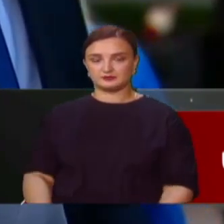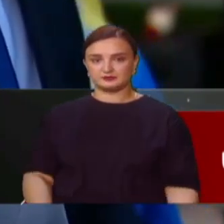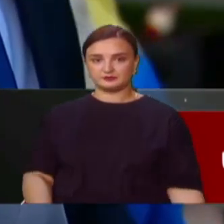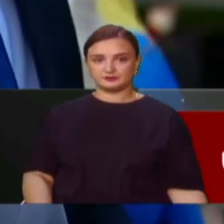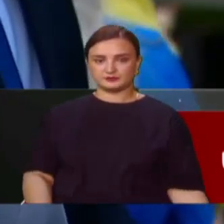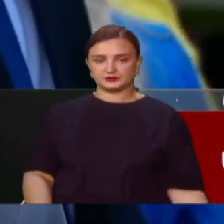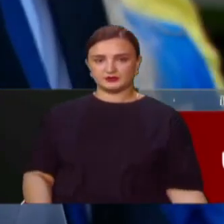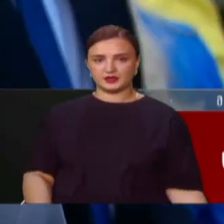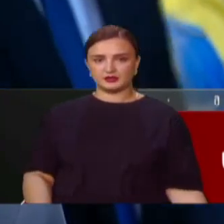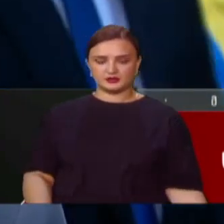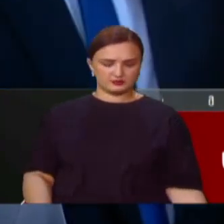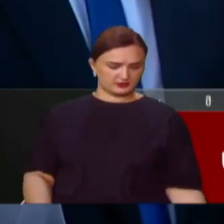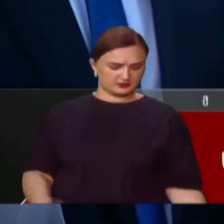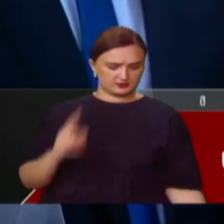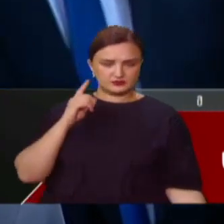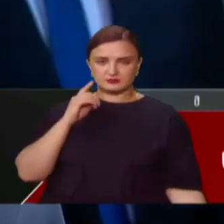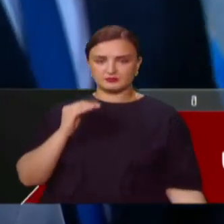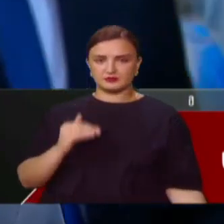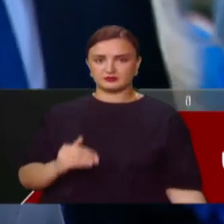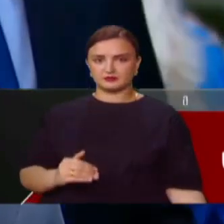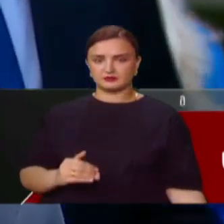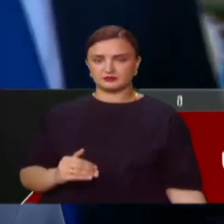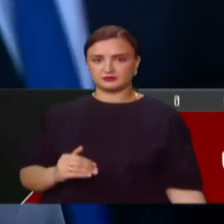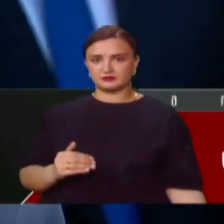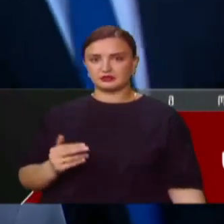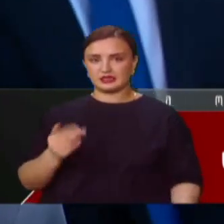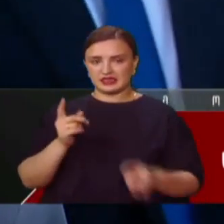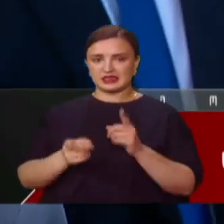yıko absolut urad, damsa kure bolu, da tüyen akıtırıp şedgan namdülü, zeymi.